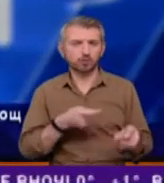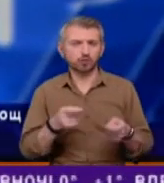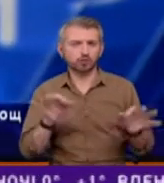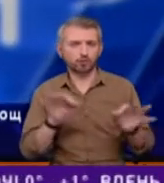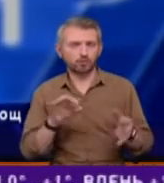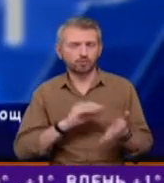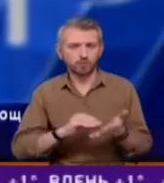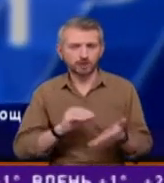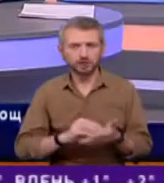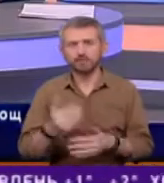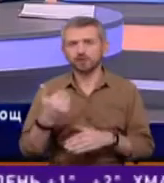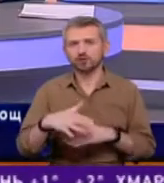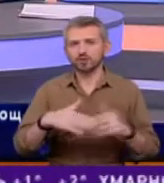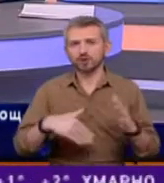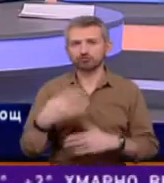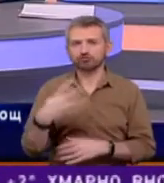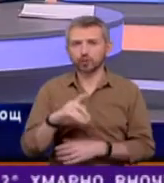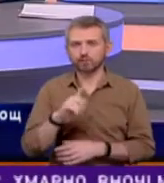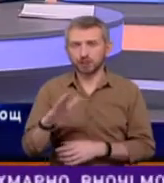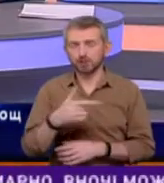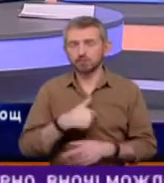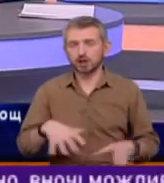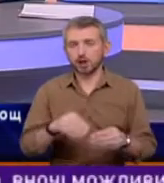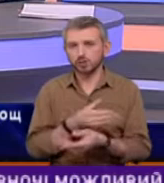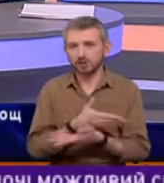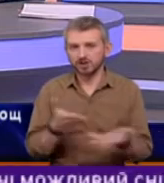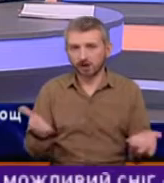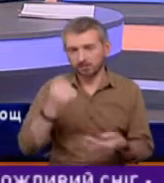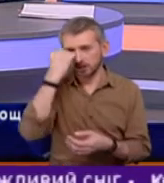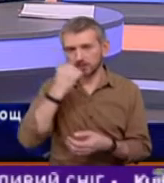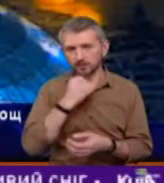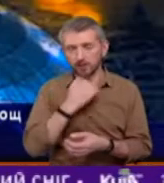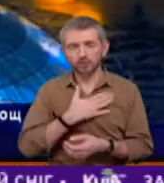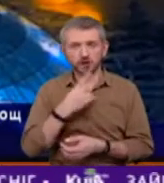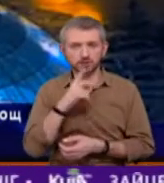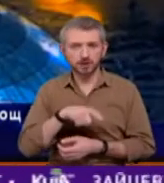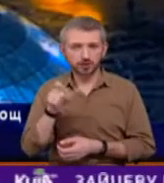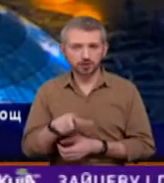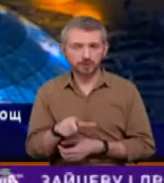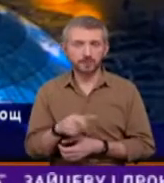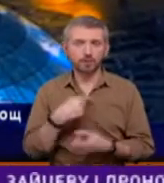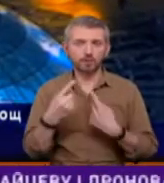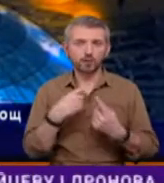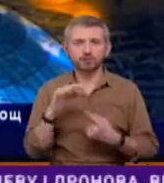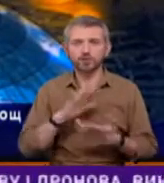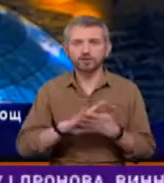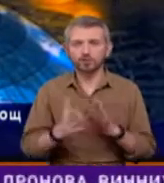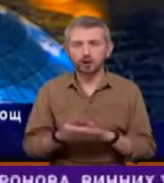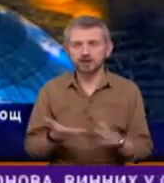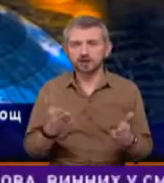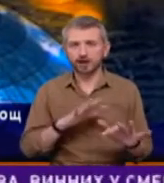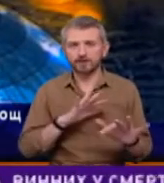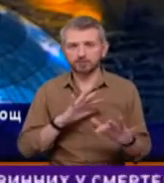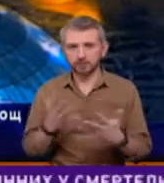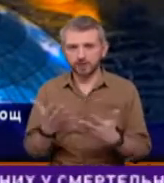Олександр, вже практично 40 хвилин ми разом з вами. І дякую щиро нашим глядачам. Якраз говоримо про ситуацію, яка